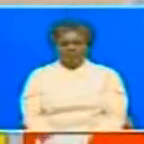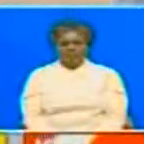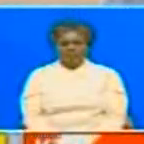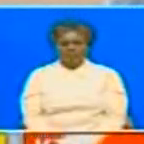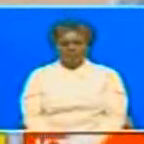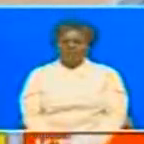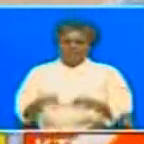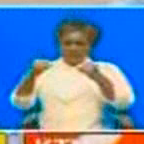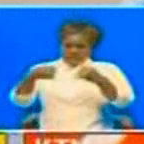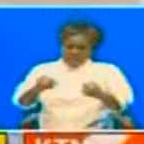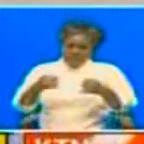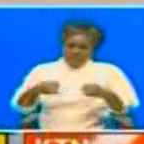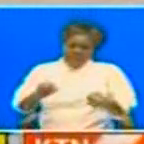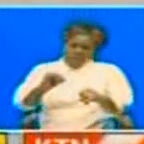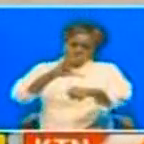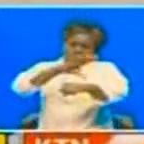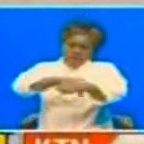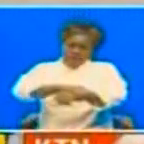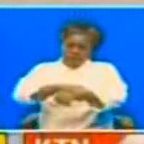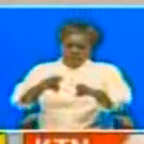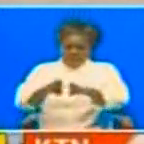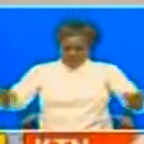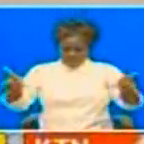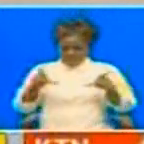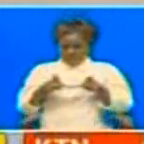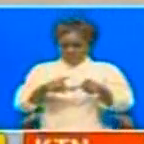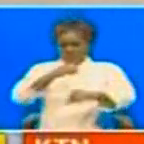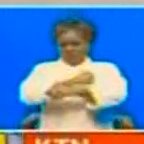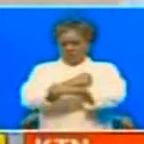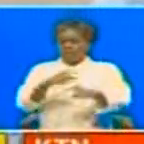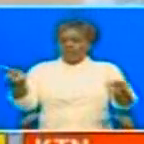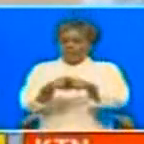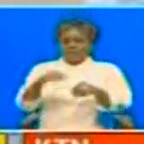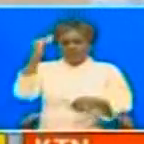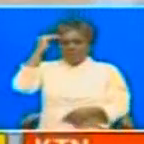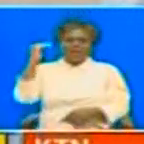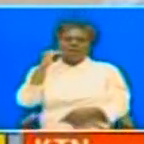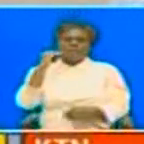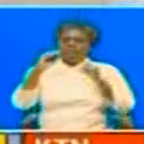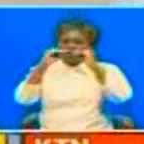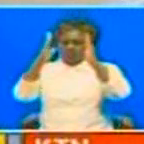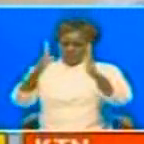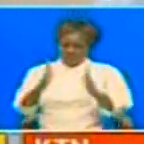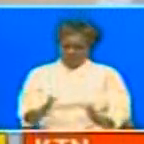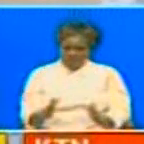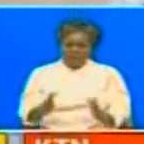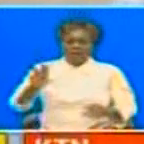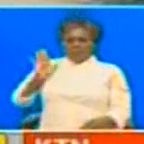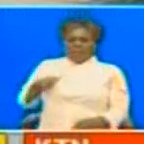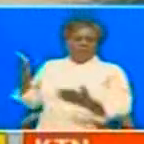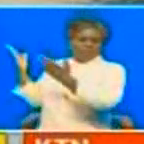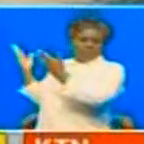We have been trying to secure the title of this school. Kulingana na mwalimu mkuu wa shule hii, Konsolata